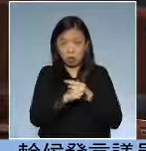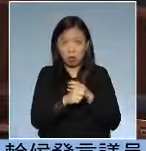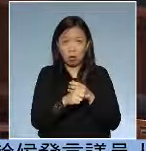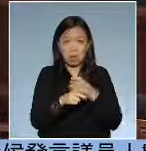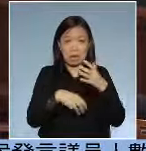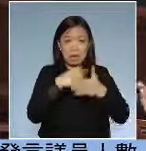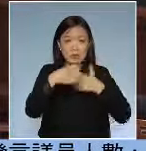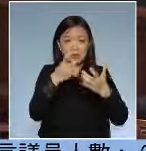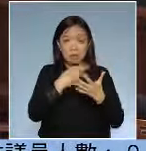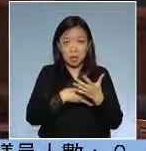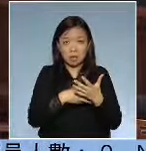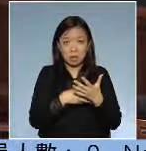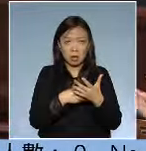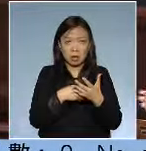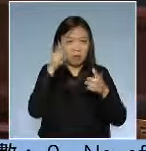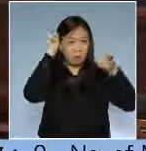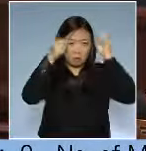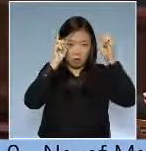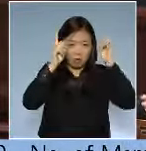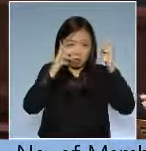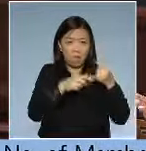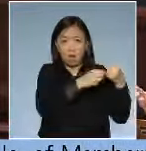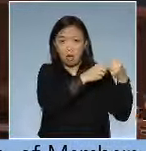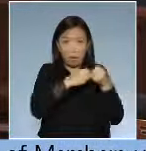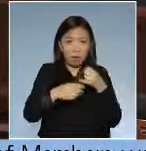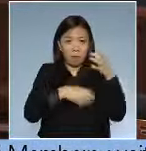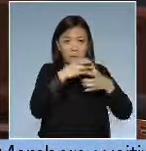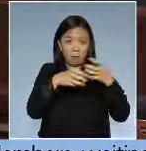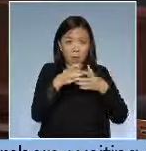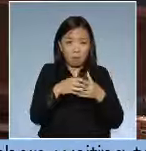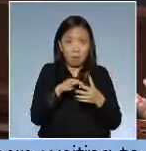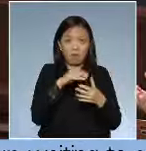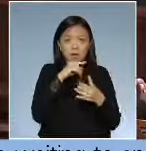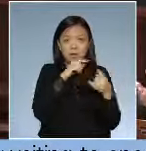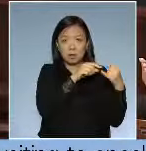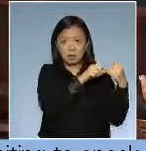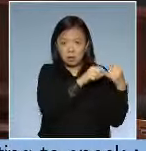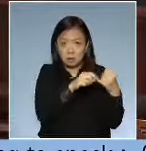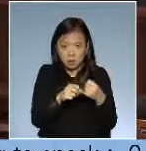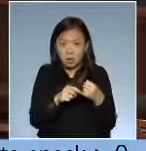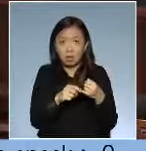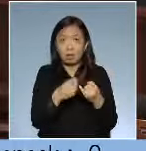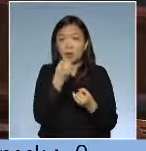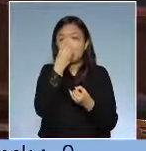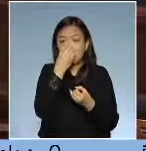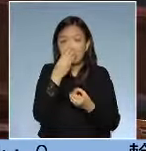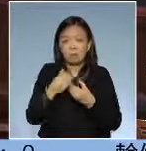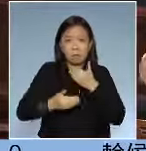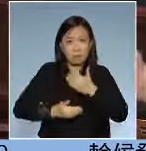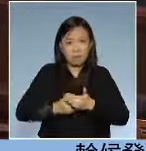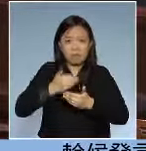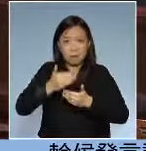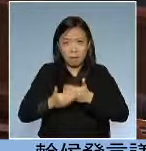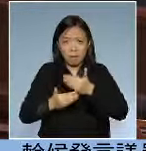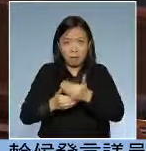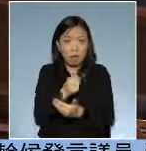係又拉，唔係又拉，乜嘢都拉，令到我哋議會空轉，令到我哋香港寸步難行，我哋又使